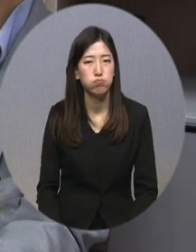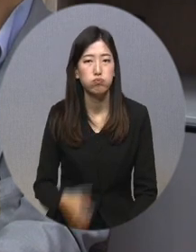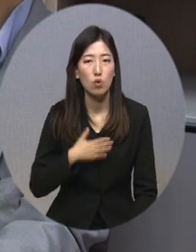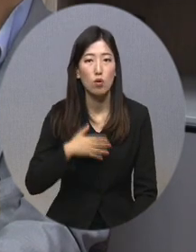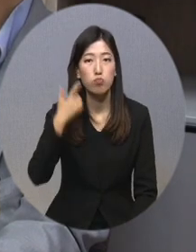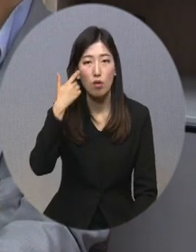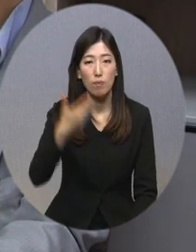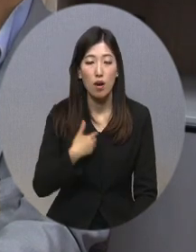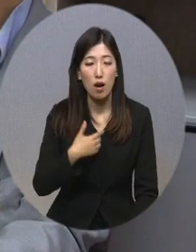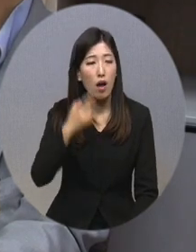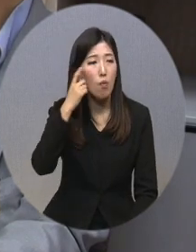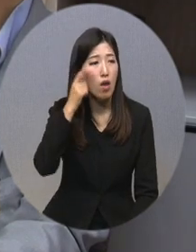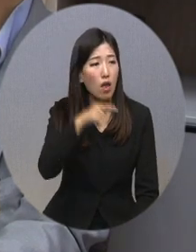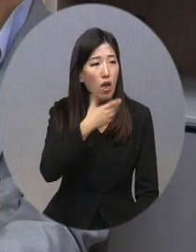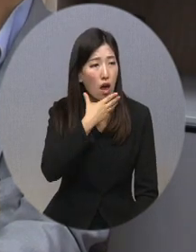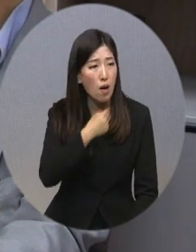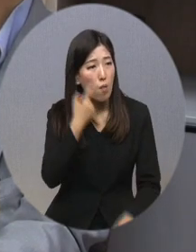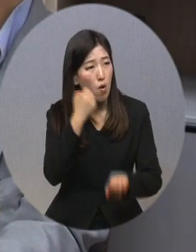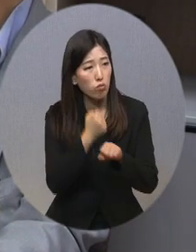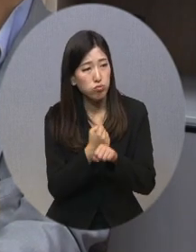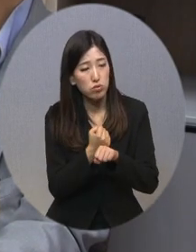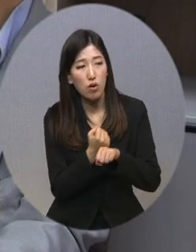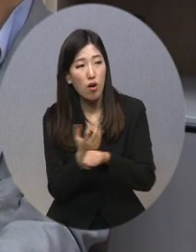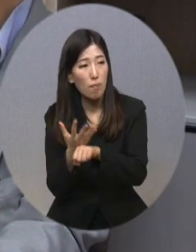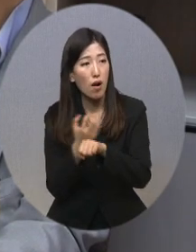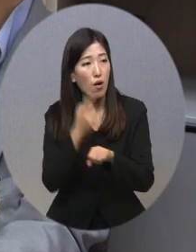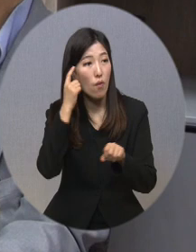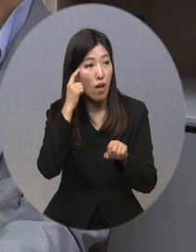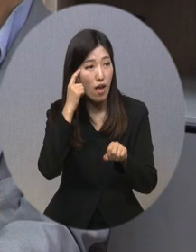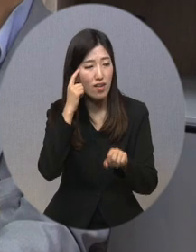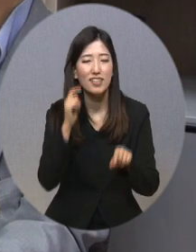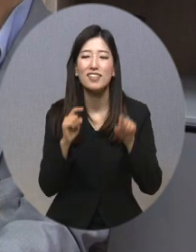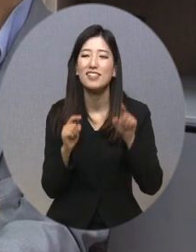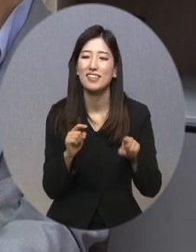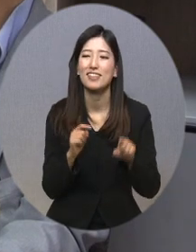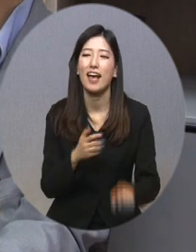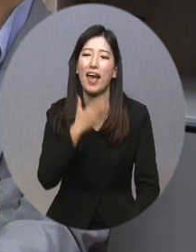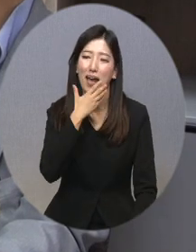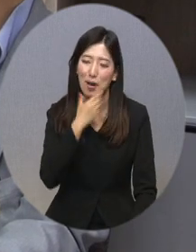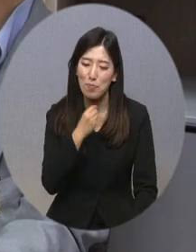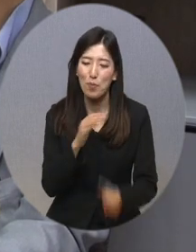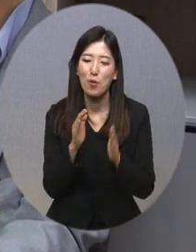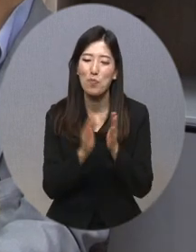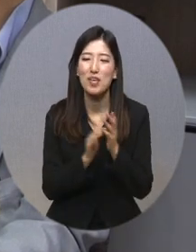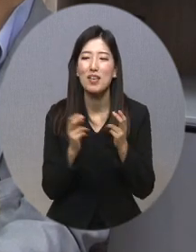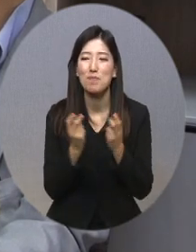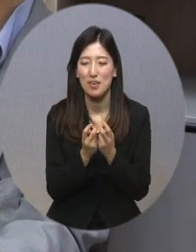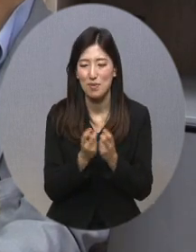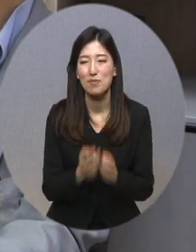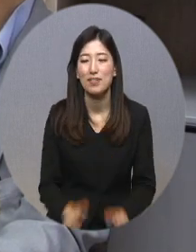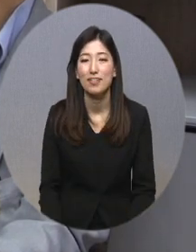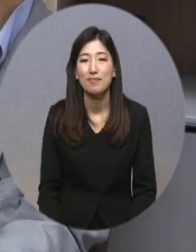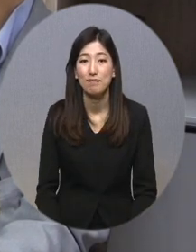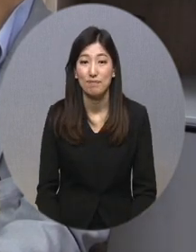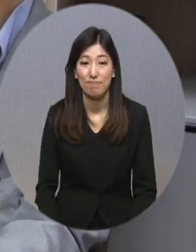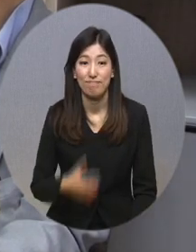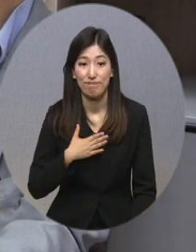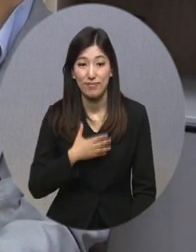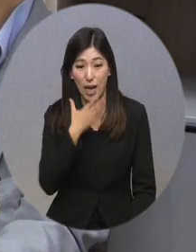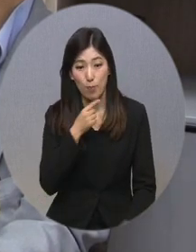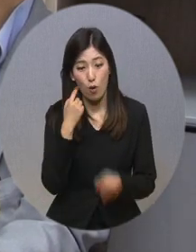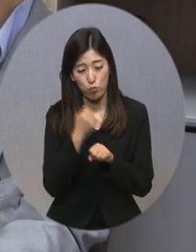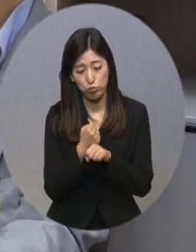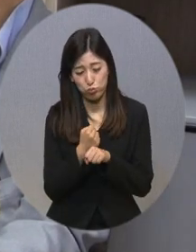물어봐요. 왜 그렇게 하냐고. 그래서 그게 우리가 행복해지는 비결이다. 저는 행복에 대해서 연구를 하다